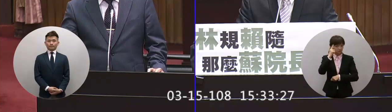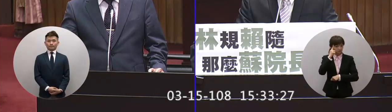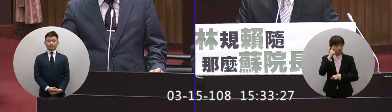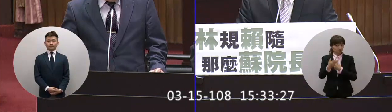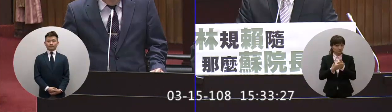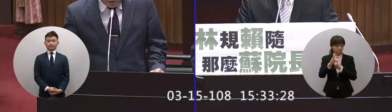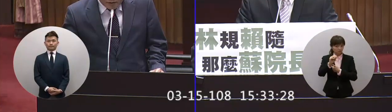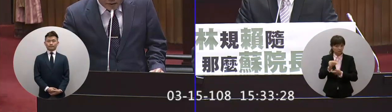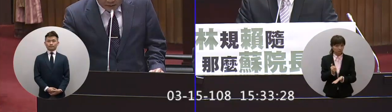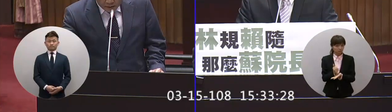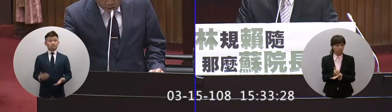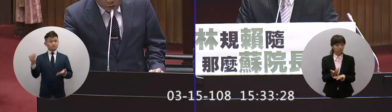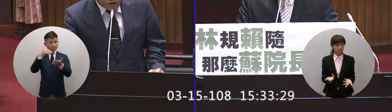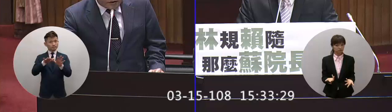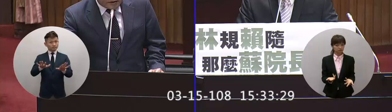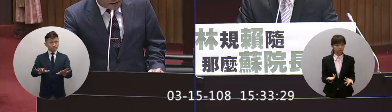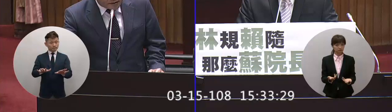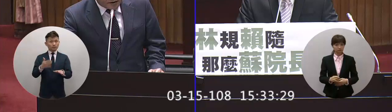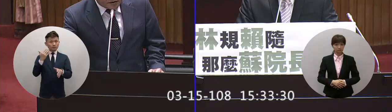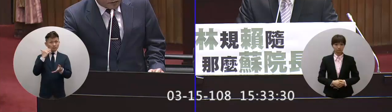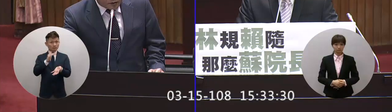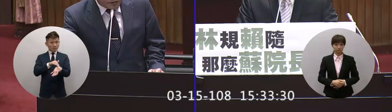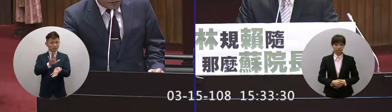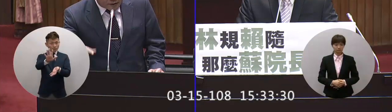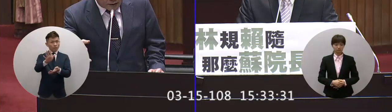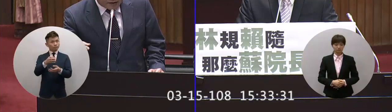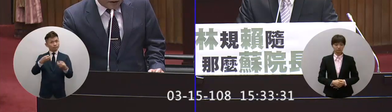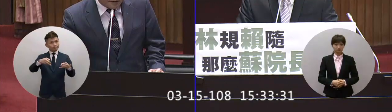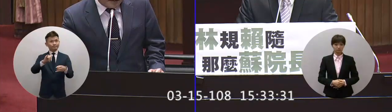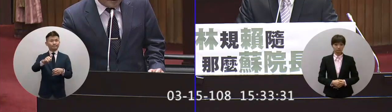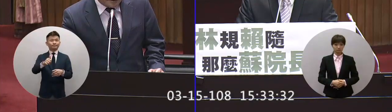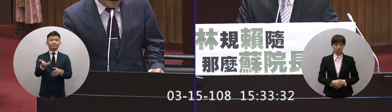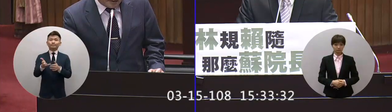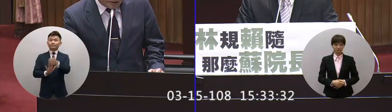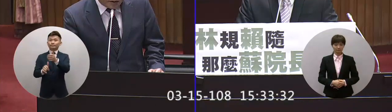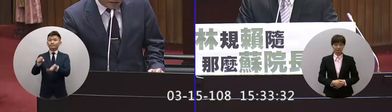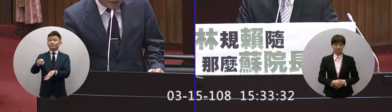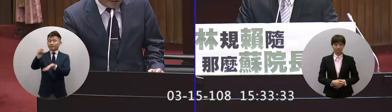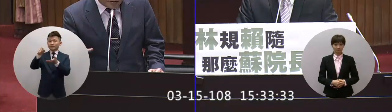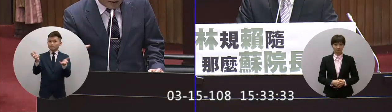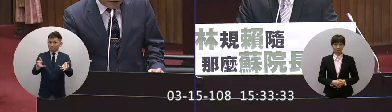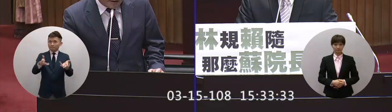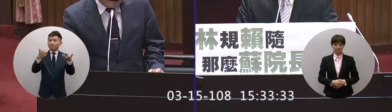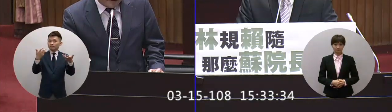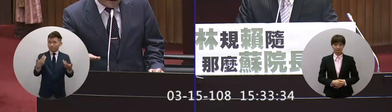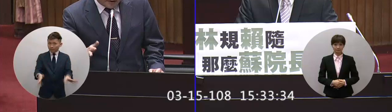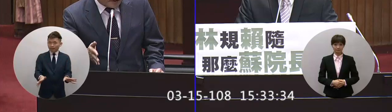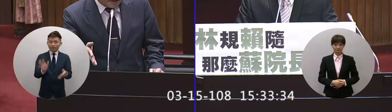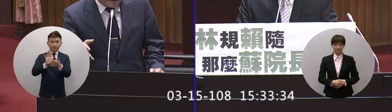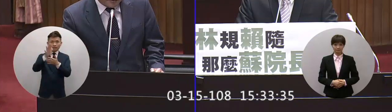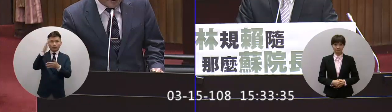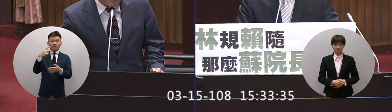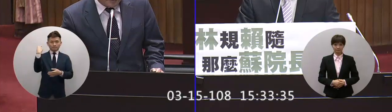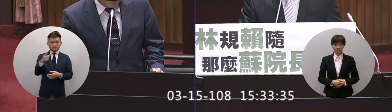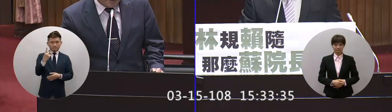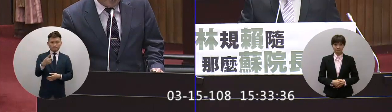效？ 目前其实有做的，其实成效是不错。就如同刚才委员在讲的，有治疗过的，其实他将来再犯的可